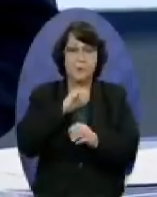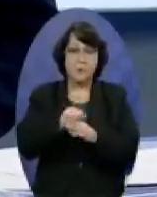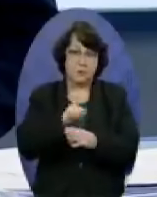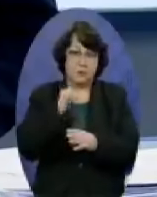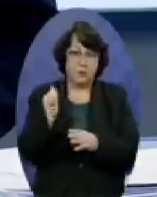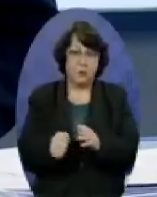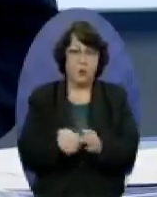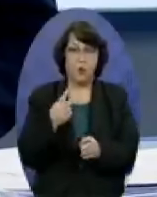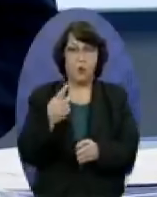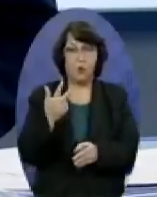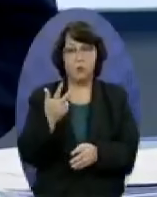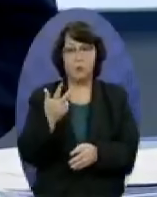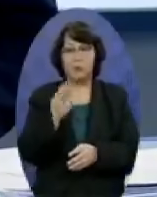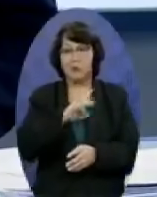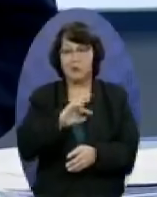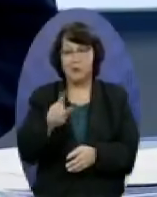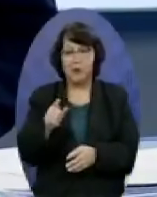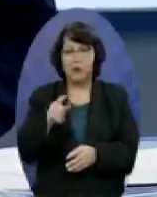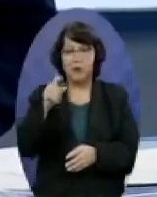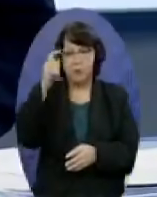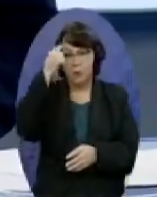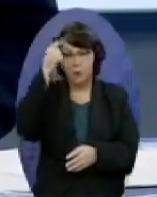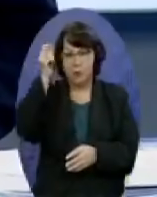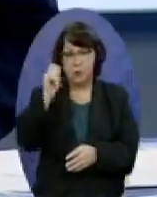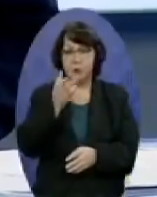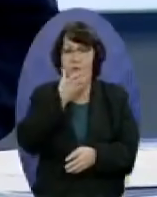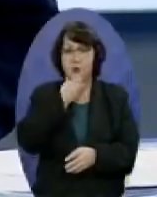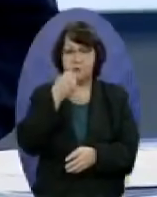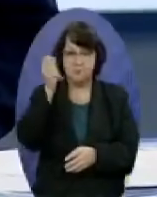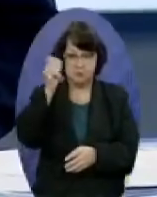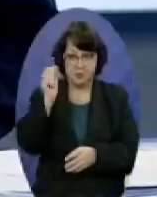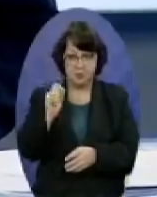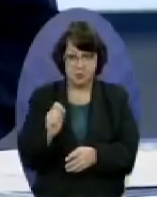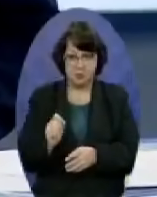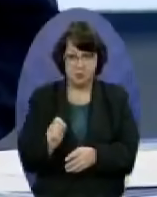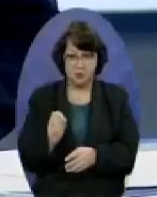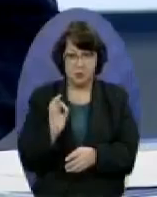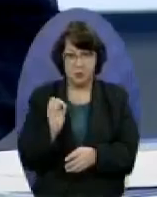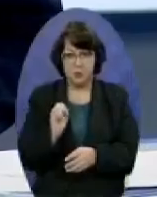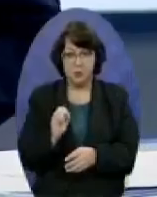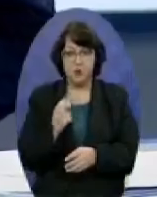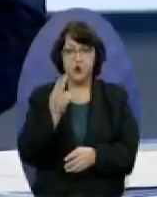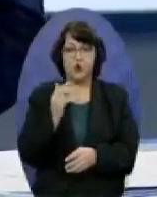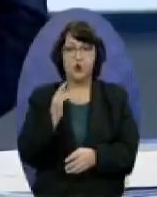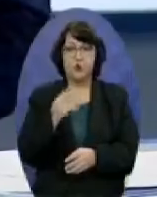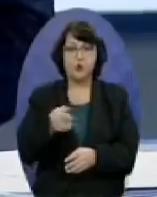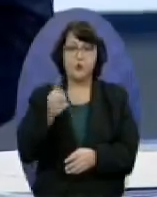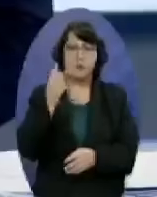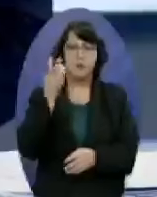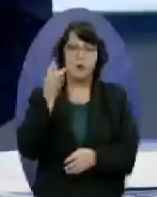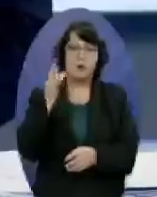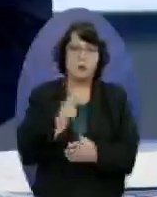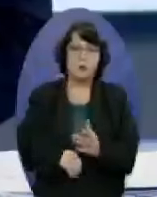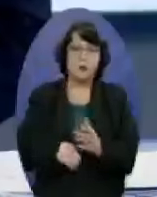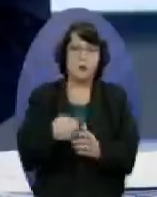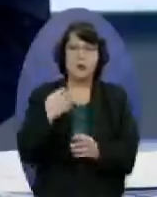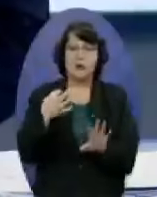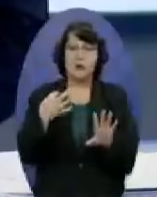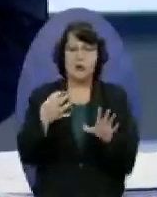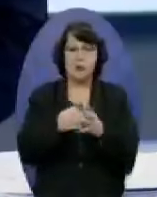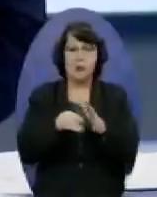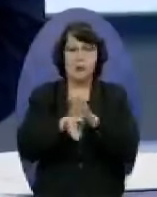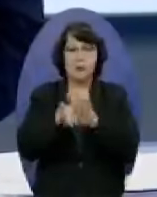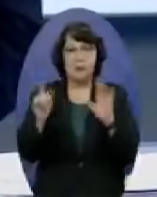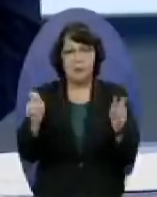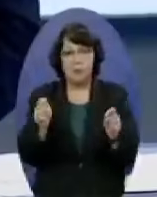бичгдэн улсын уралдааны тэргуун байрт Хөвсөл аймгийн Мөрөн сумын 8-р ангийн сурагч Цолмон бүтээлэрийн шалгарлаа. 88 гаруй малчин хуваарийн